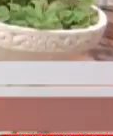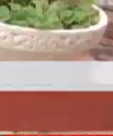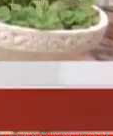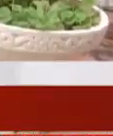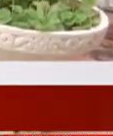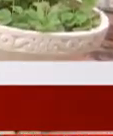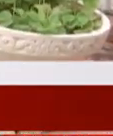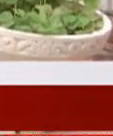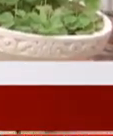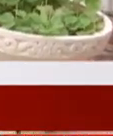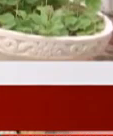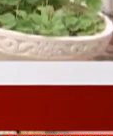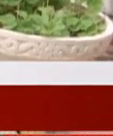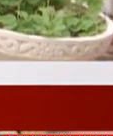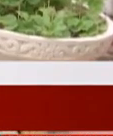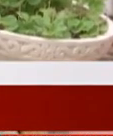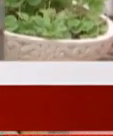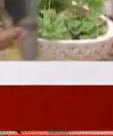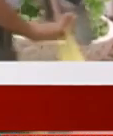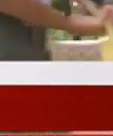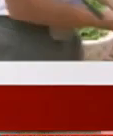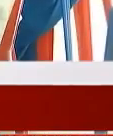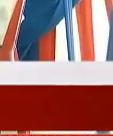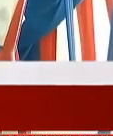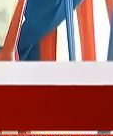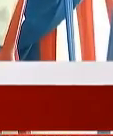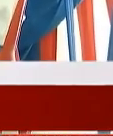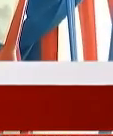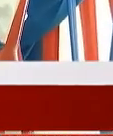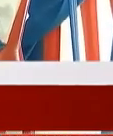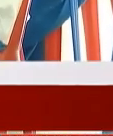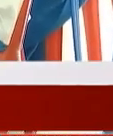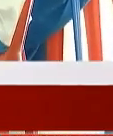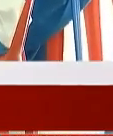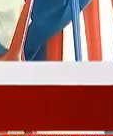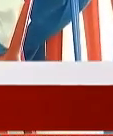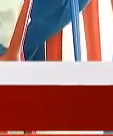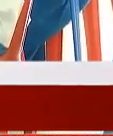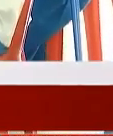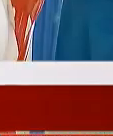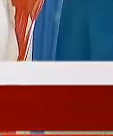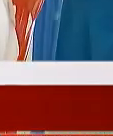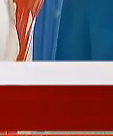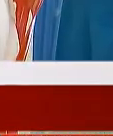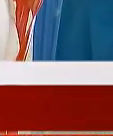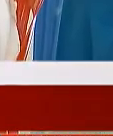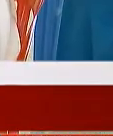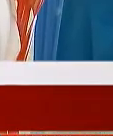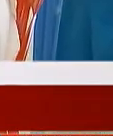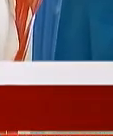400,000 calon SPM 2020 duduki periksaan dalam norma baharu.